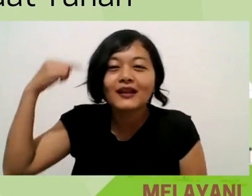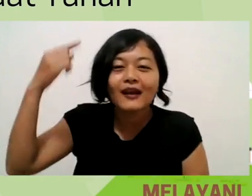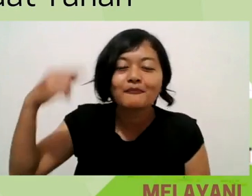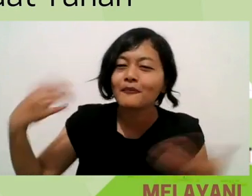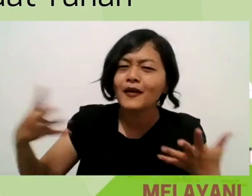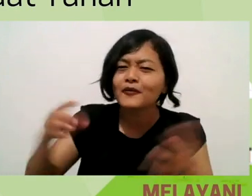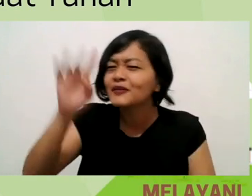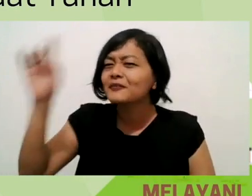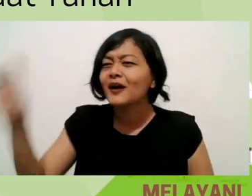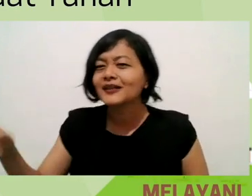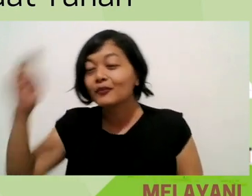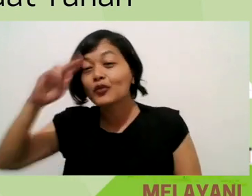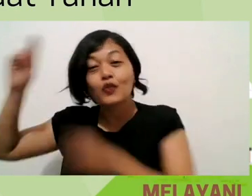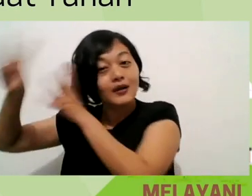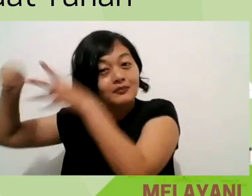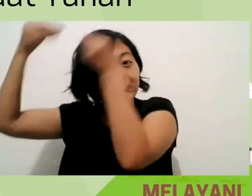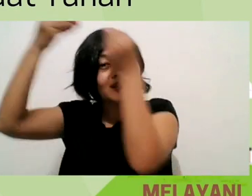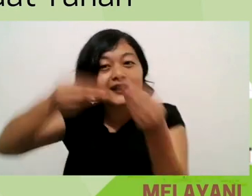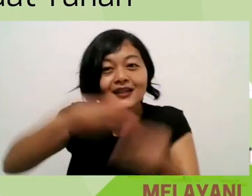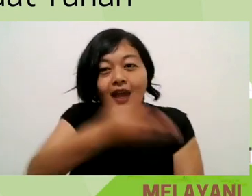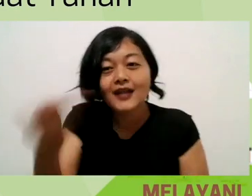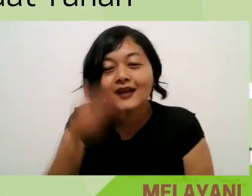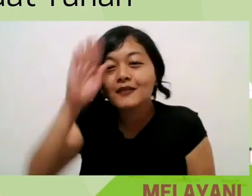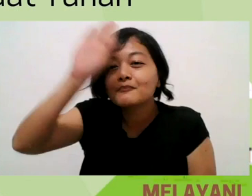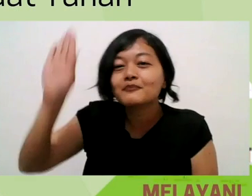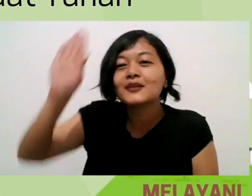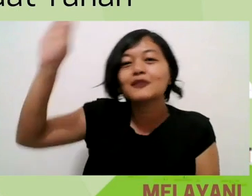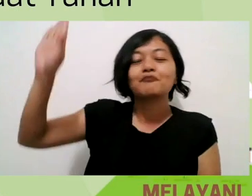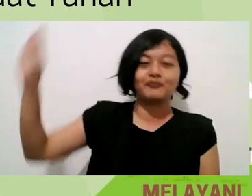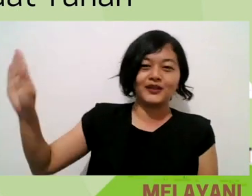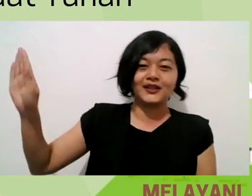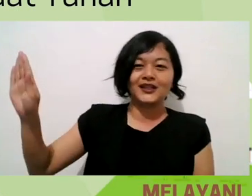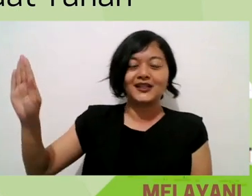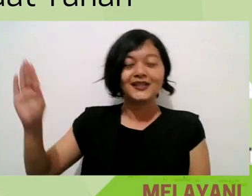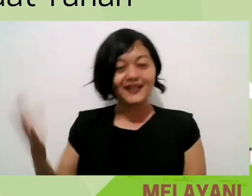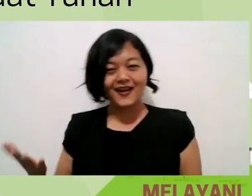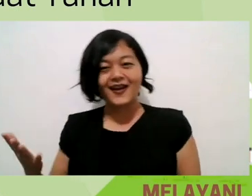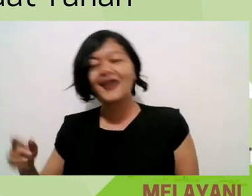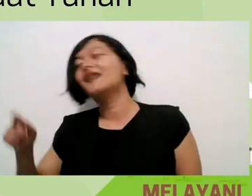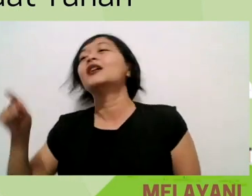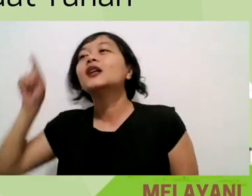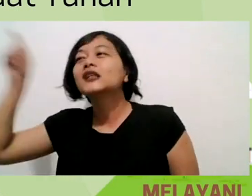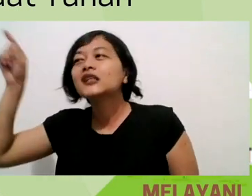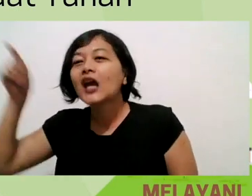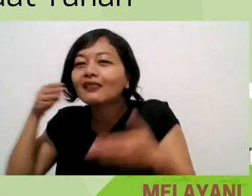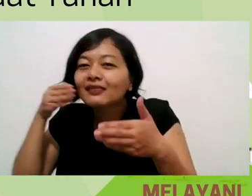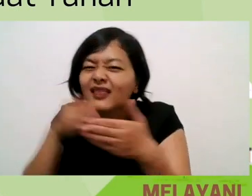percaya, Anda juga dapat mempengaruhi generasi-generasi yang akan